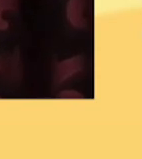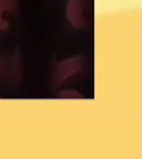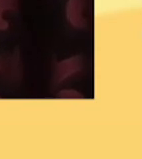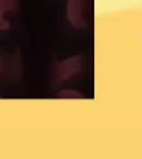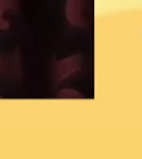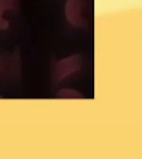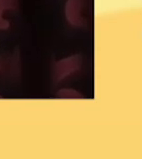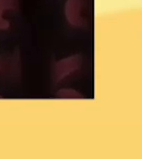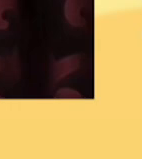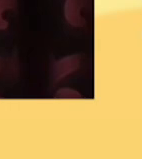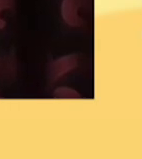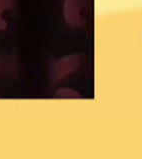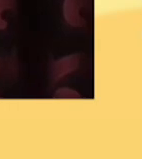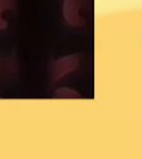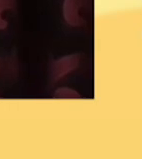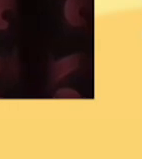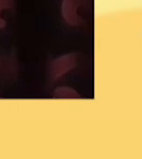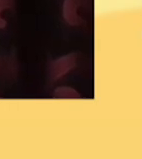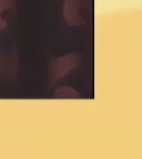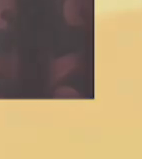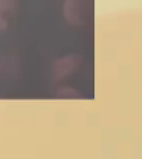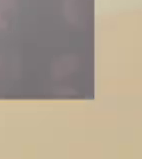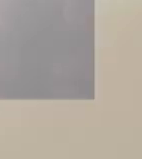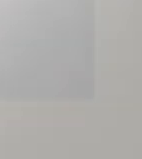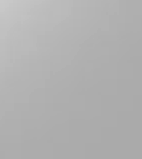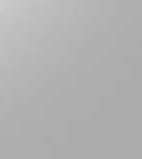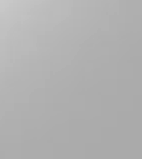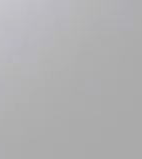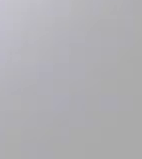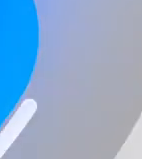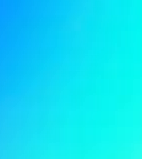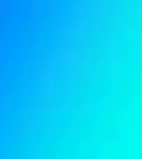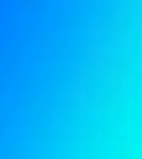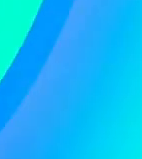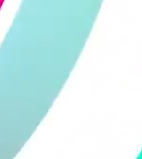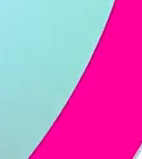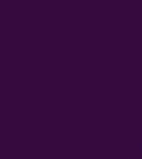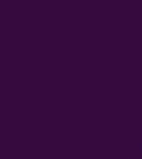baik. Adamul waqfu, dilarang berhenti. Itulah